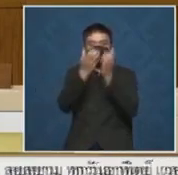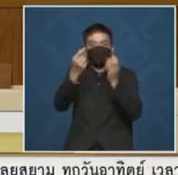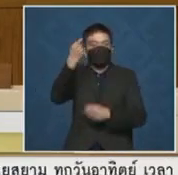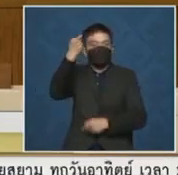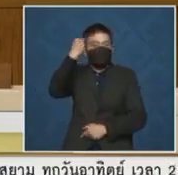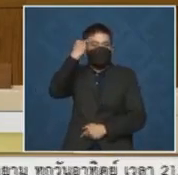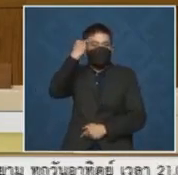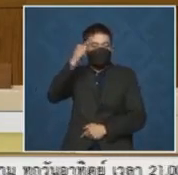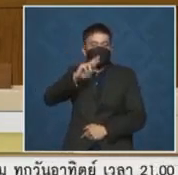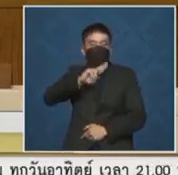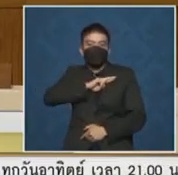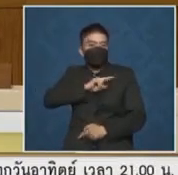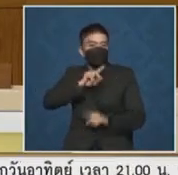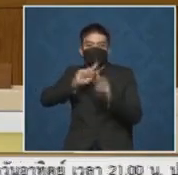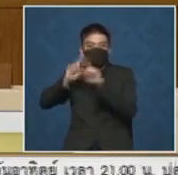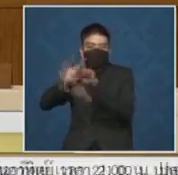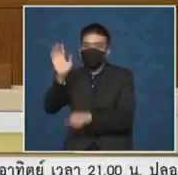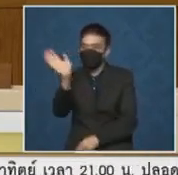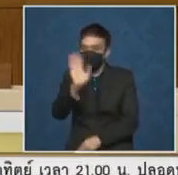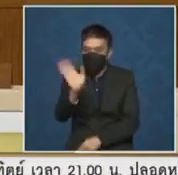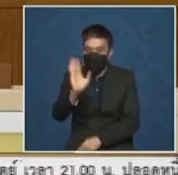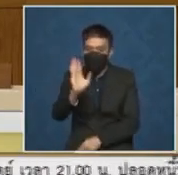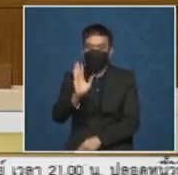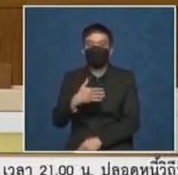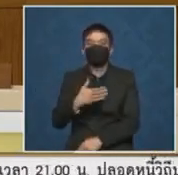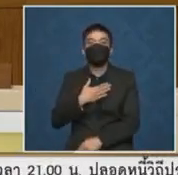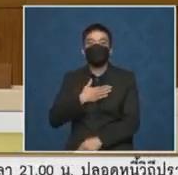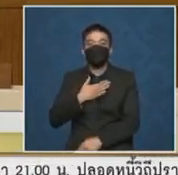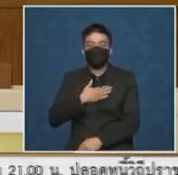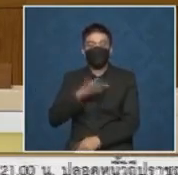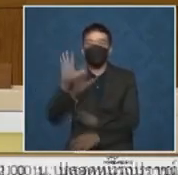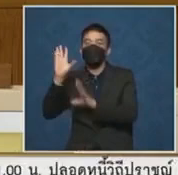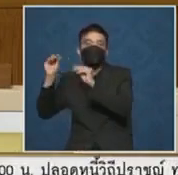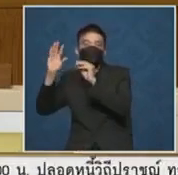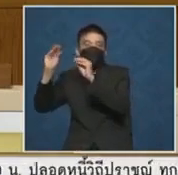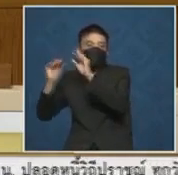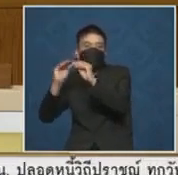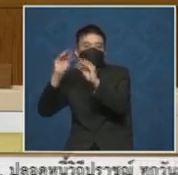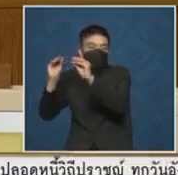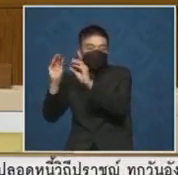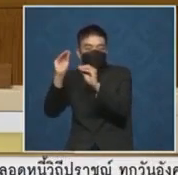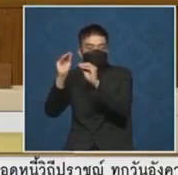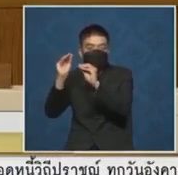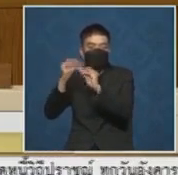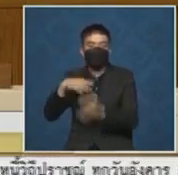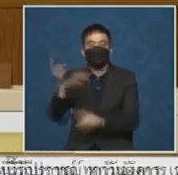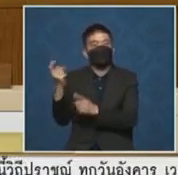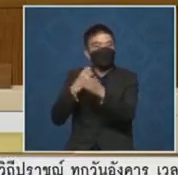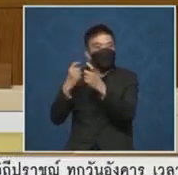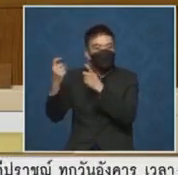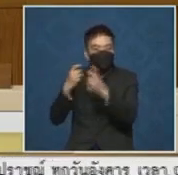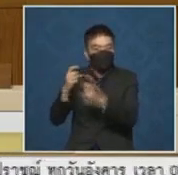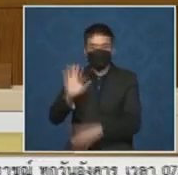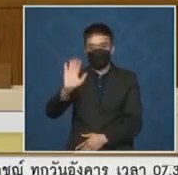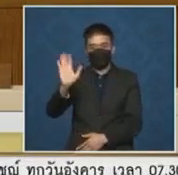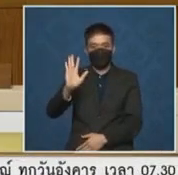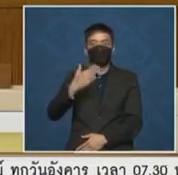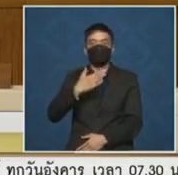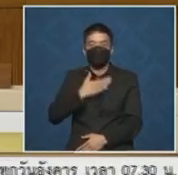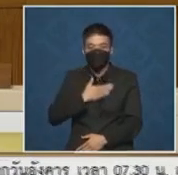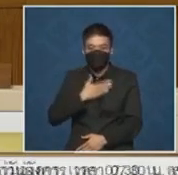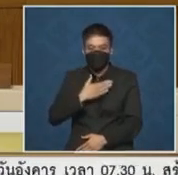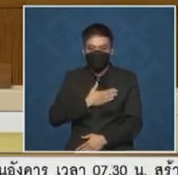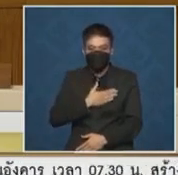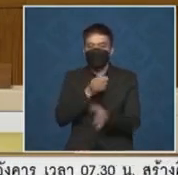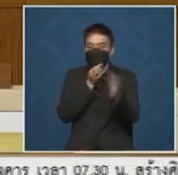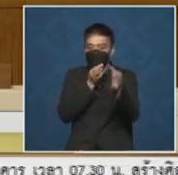าเป็นอย่างอื่นตามที่มีการวิพากษ์วิจารณ์แล้วก็มีคำถามนั้นเมื่อ